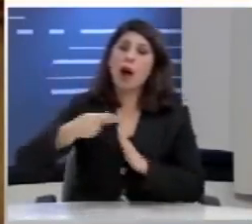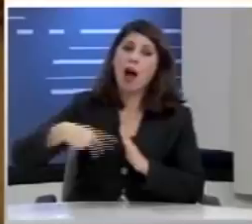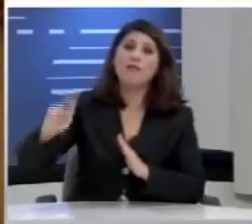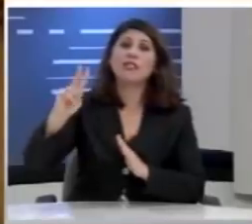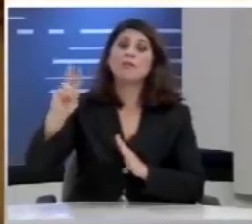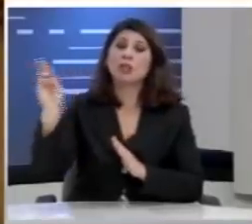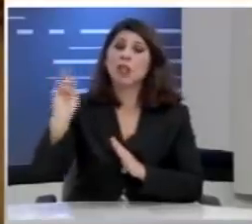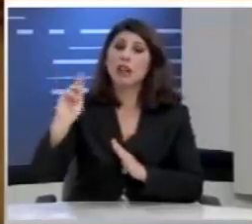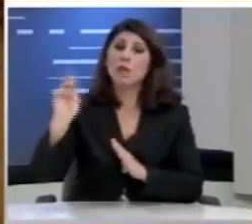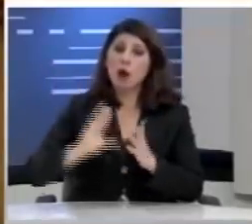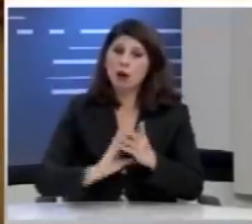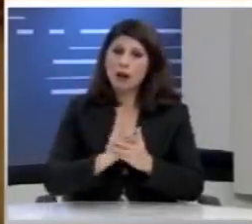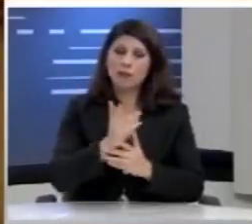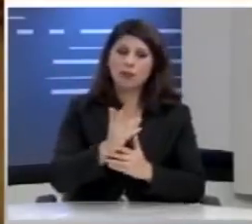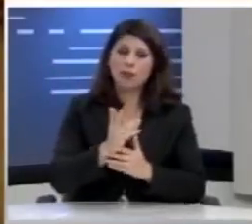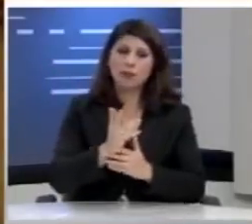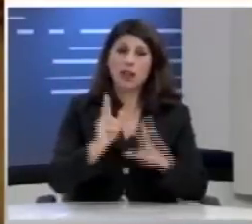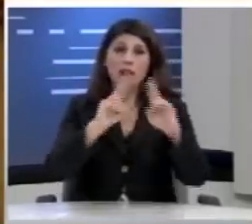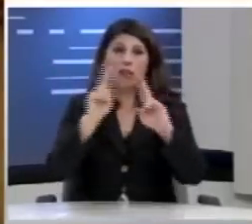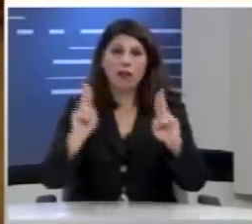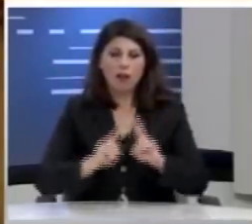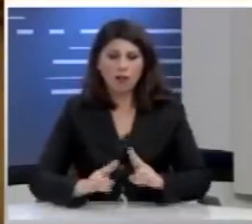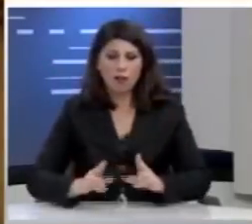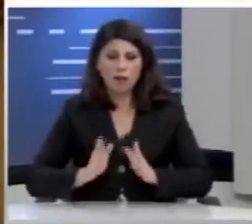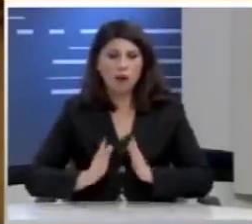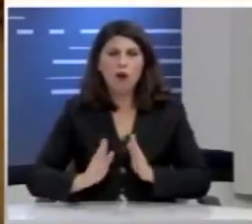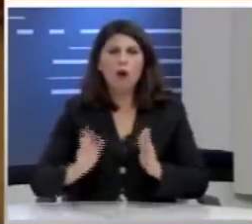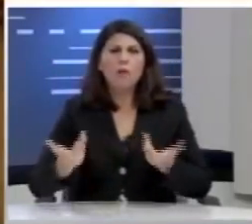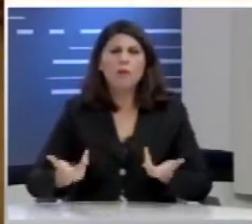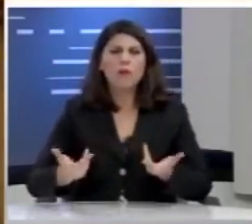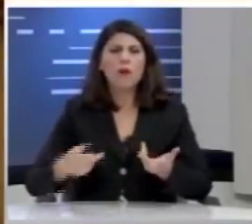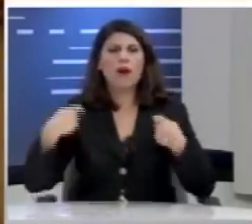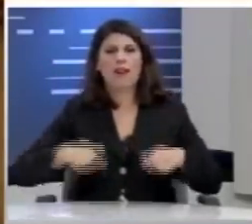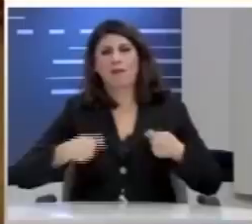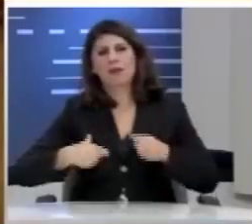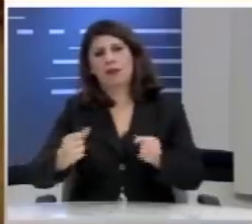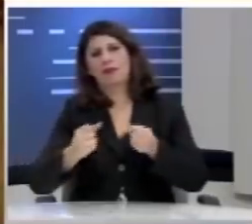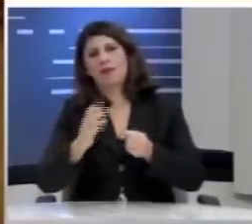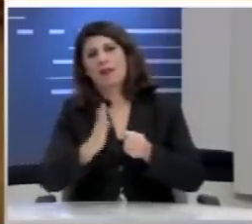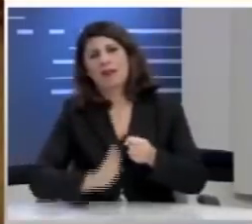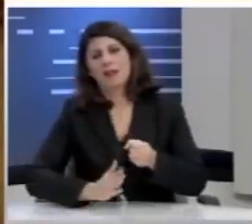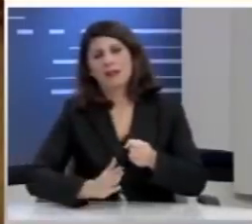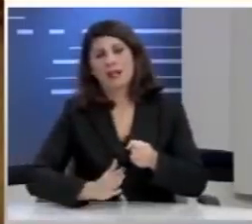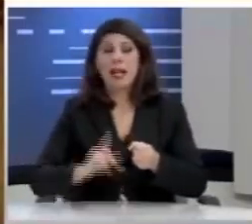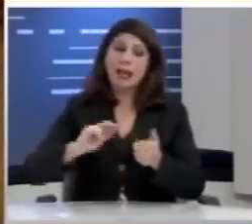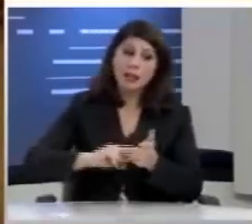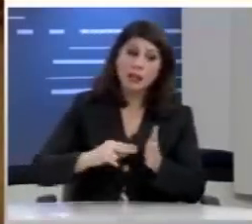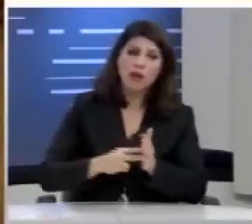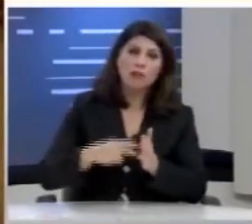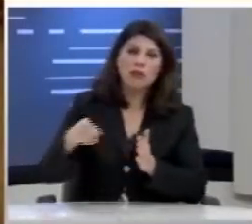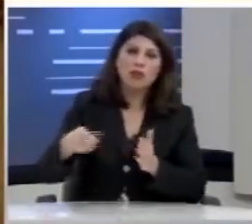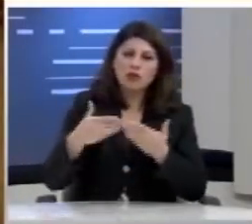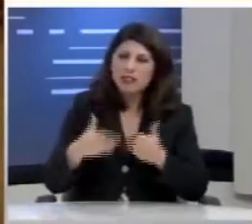αυξημένους ρυθμούς ανάπτυξης, οδεύουμε διεθνώς προς μια νέα καπιταλιστική κρίση που μια οικονομία